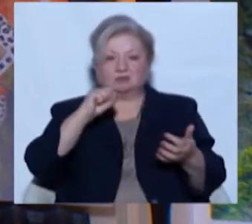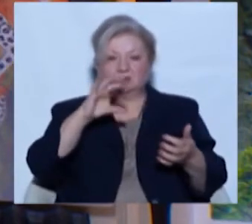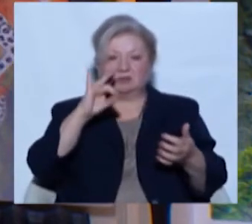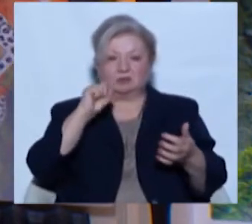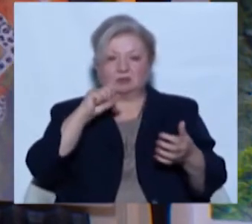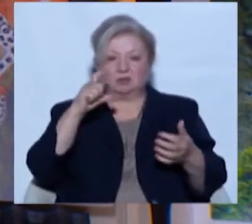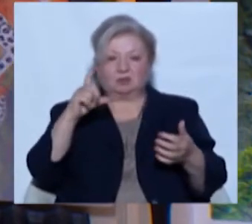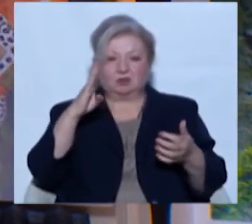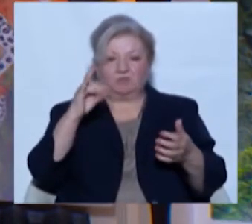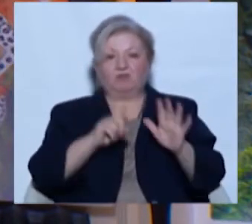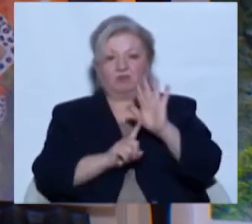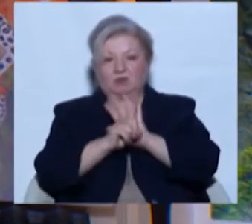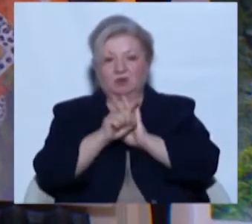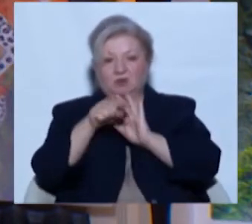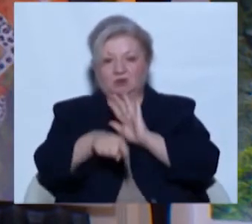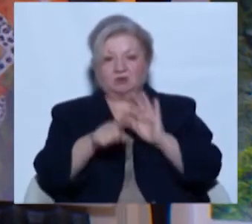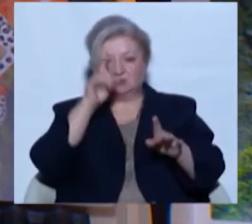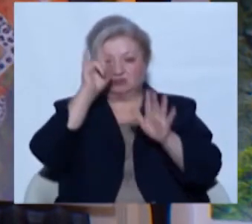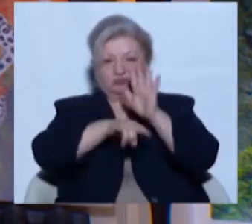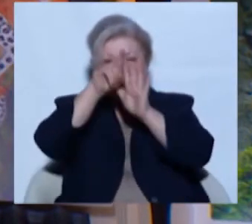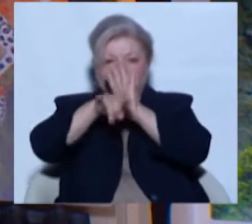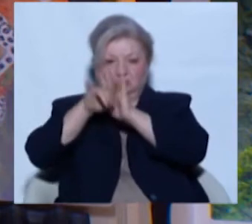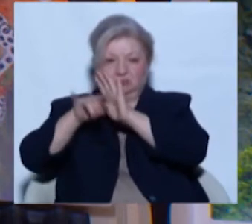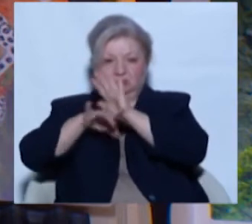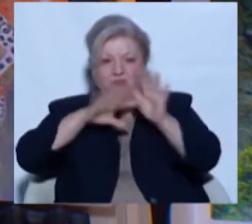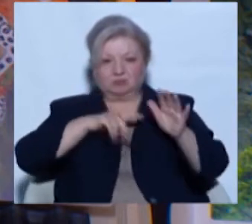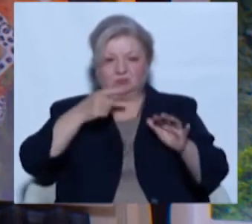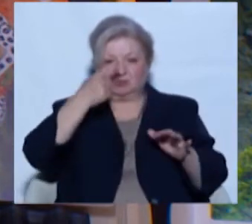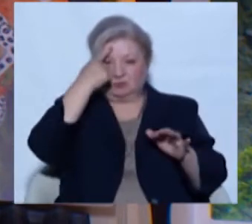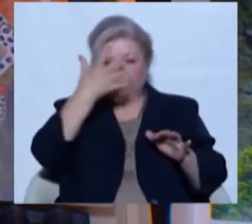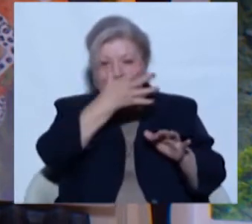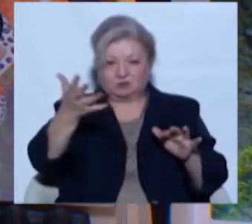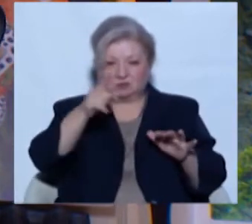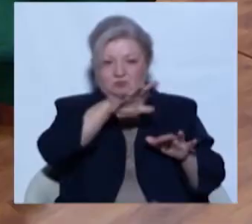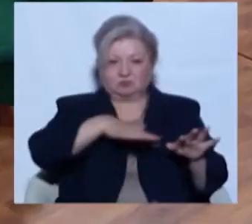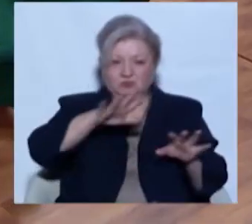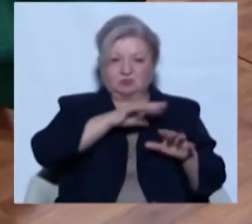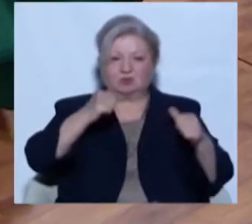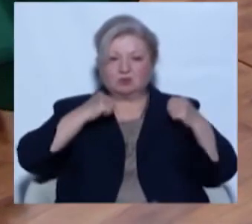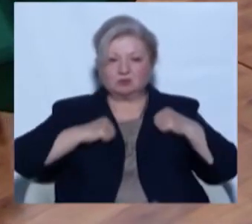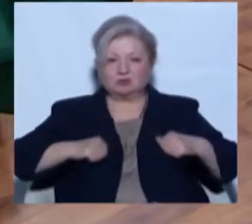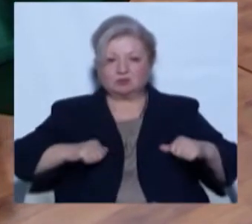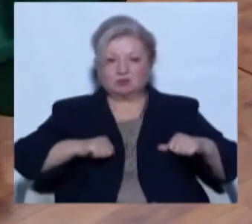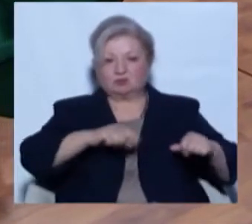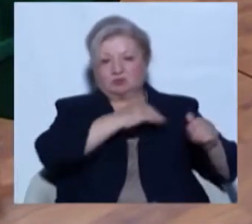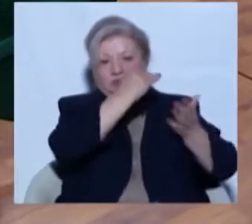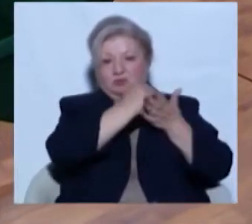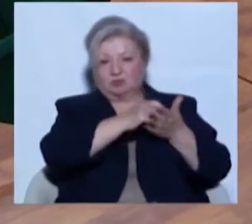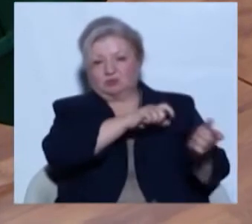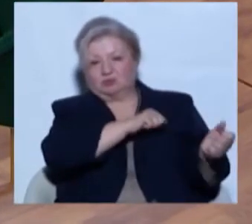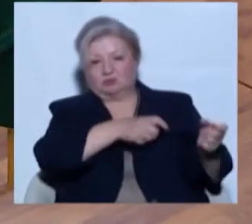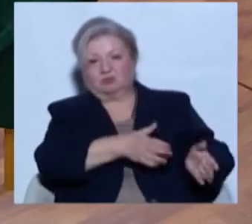დაიწყეს მისი ინტენსიური დაბომბა. მსოფლიო საზოგადოების ყველა მცდელობამ მშვიდობიან რეჟიმში გადაეყვანა დაპირისპირება,